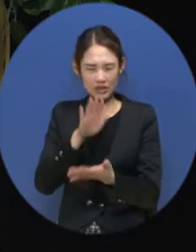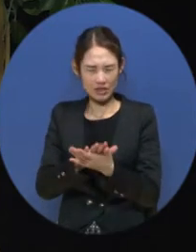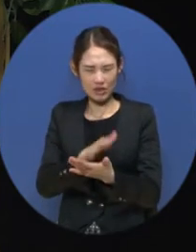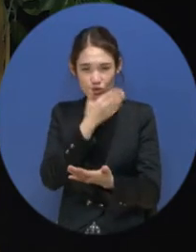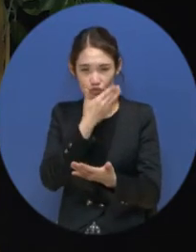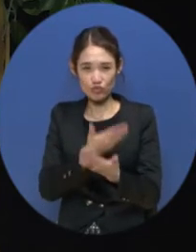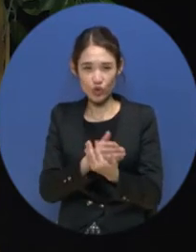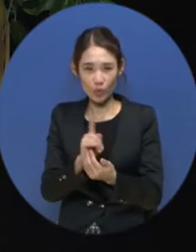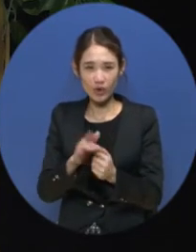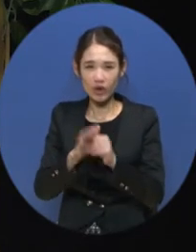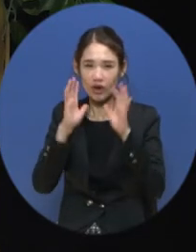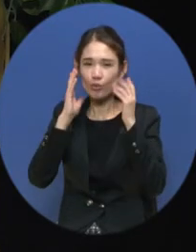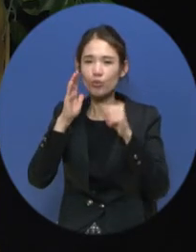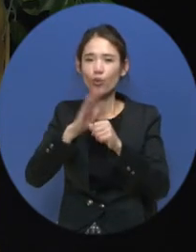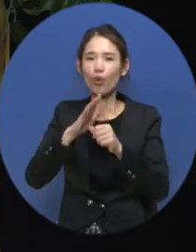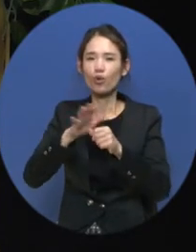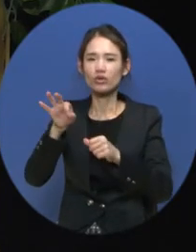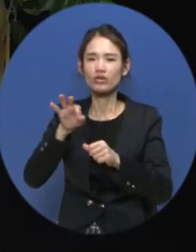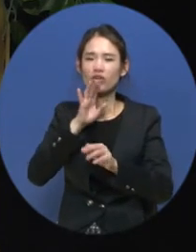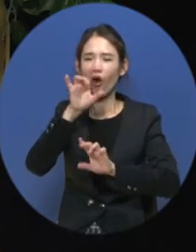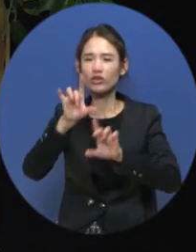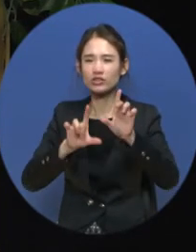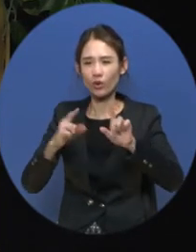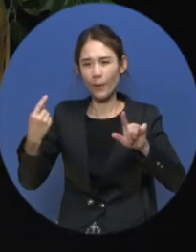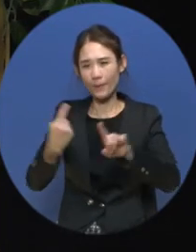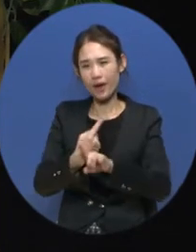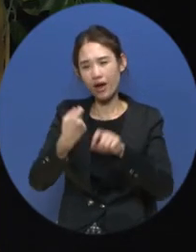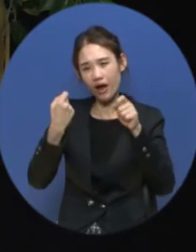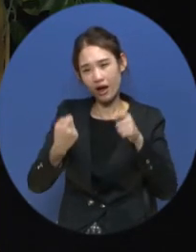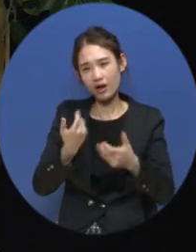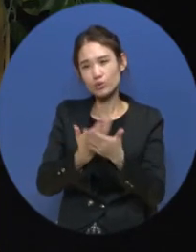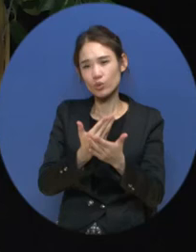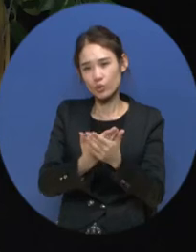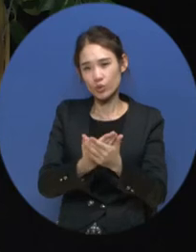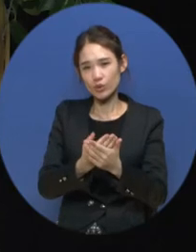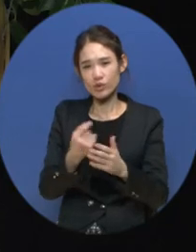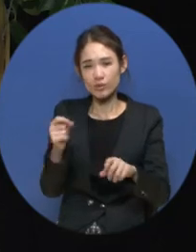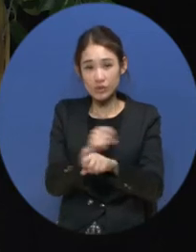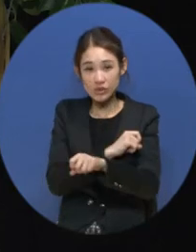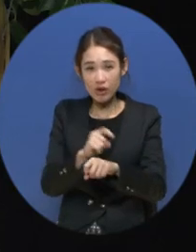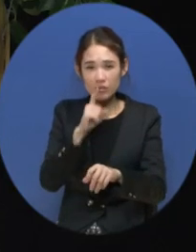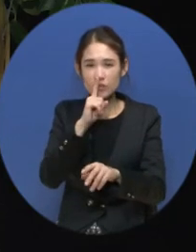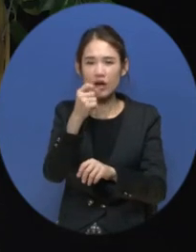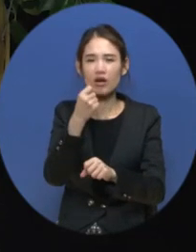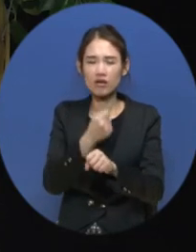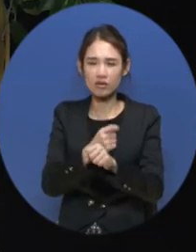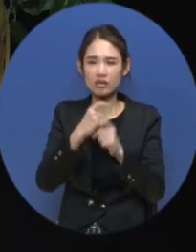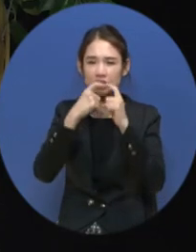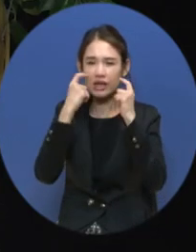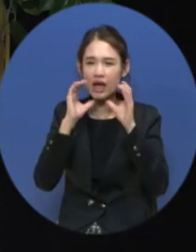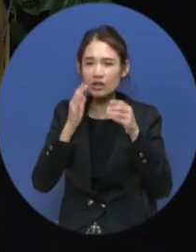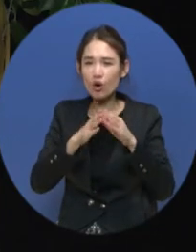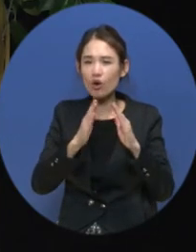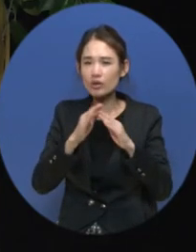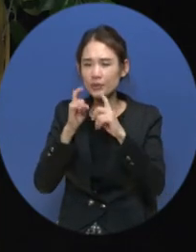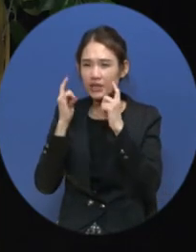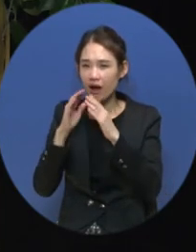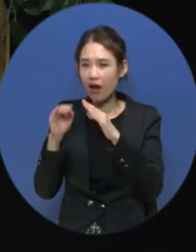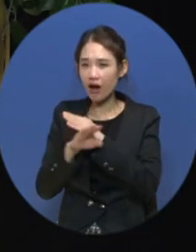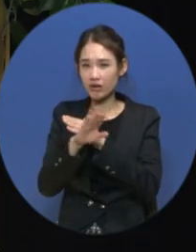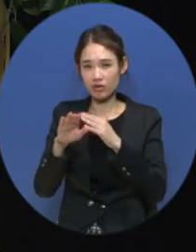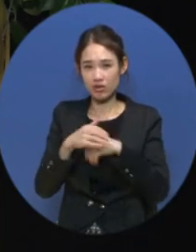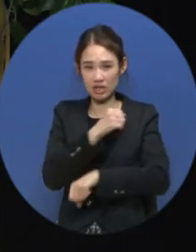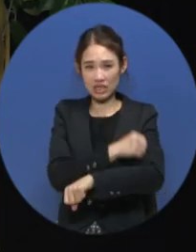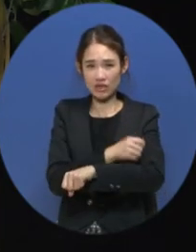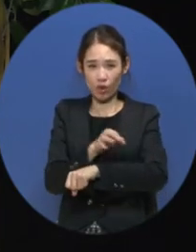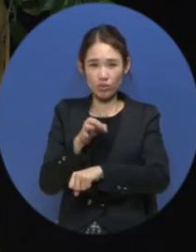뭐냐면 우리 보육료 현실화해줘. 이제 이게 됐어요. 왜냐하면 특히 아까 말한 사립 어린이집 민간 가정은 인건비